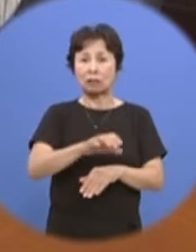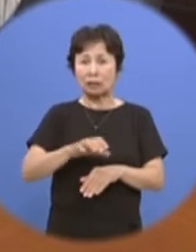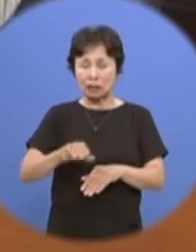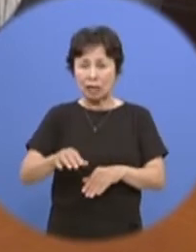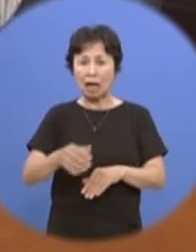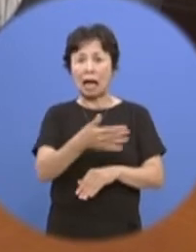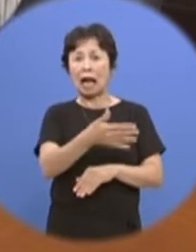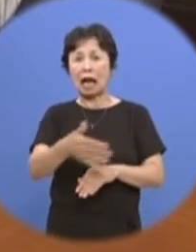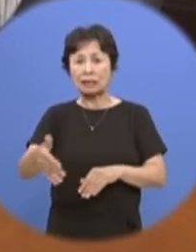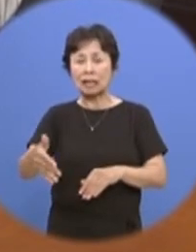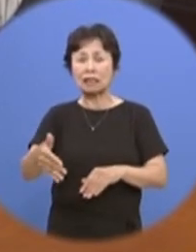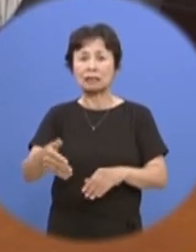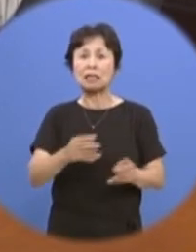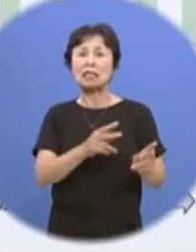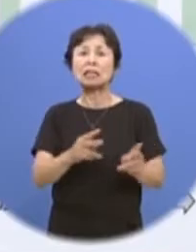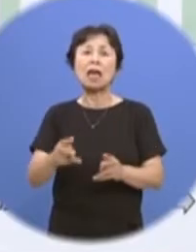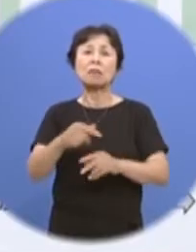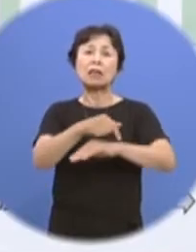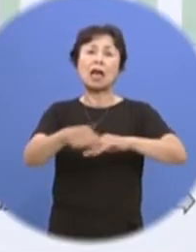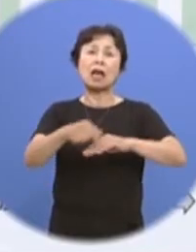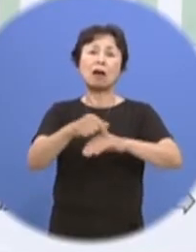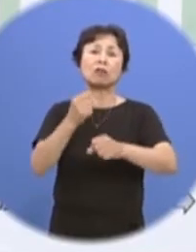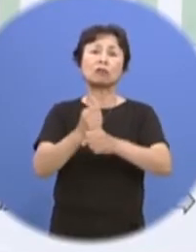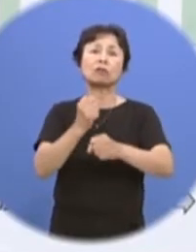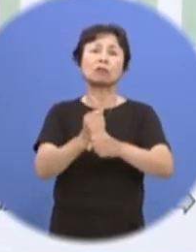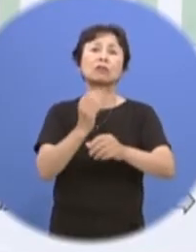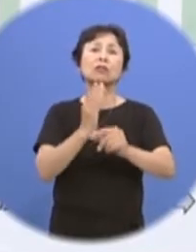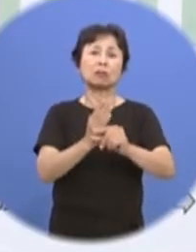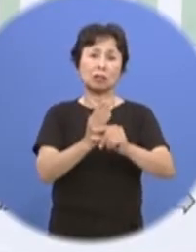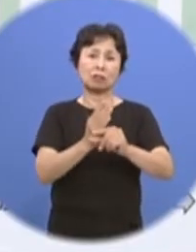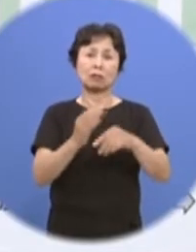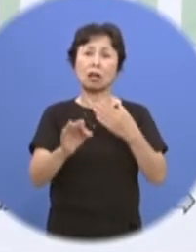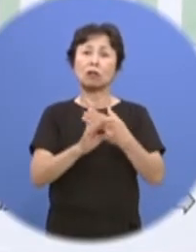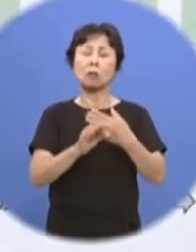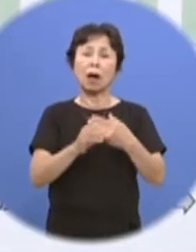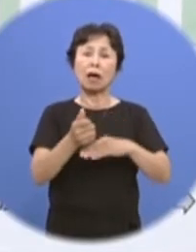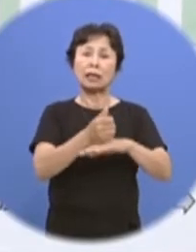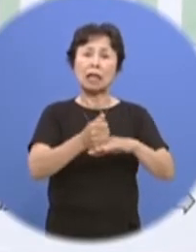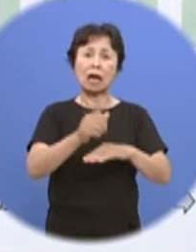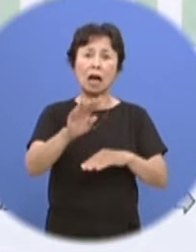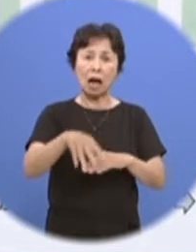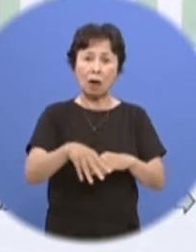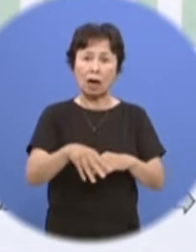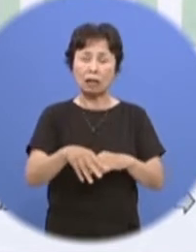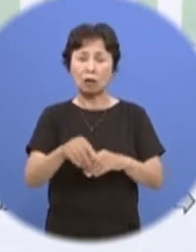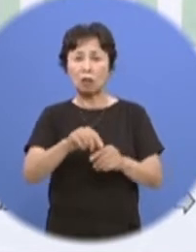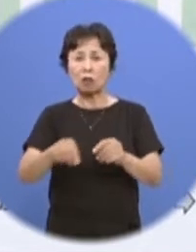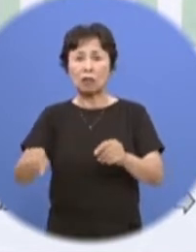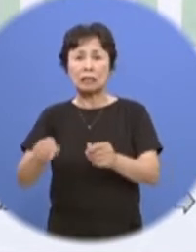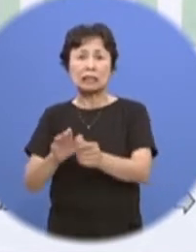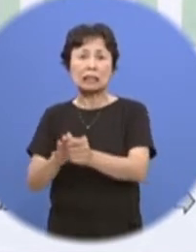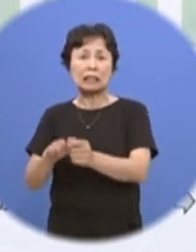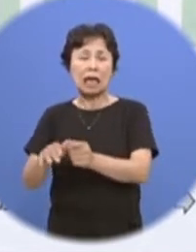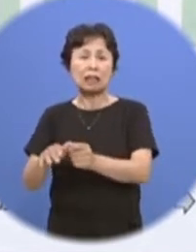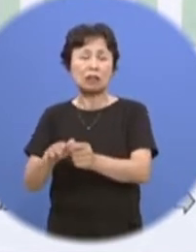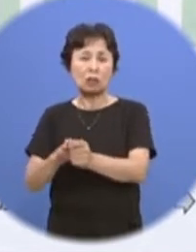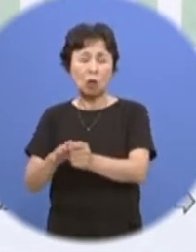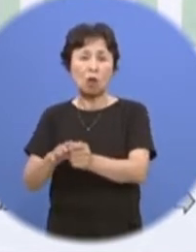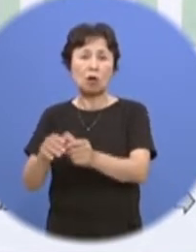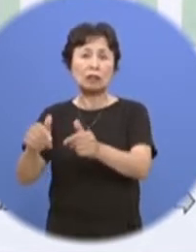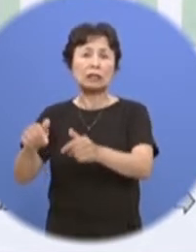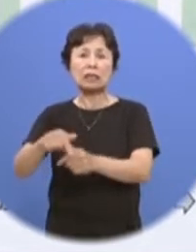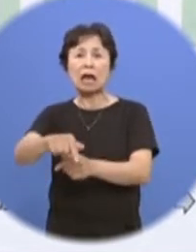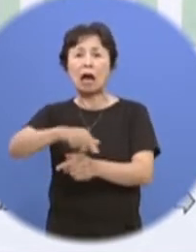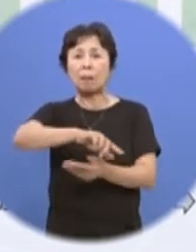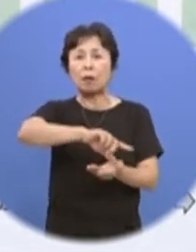な河川について作っています、はい、例えば日高川でいうと四川の西川なんてのも入れた、はい、そうい う, こうエ